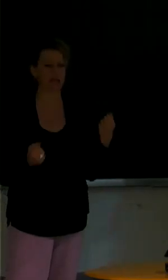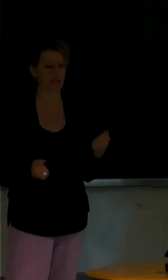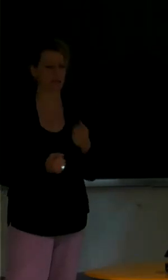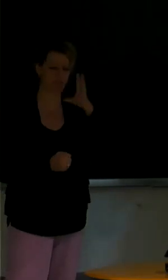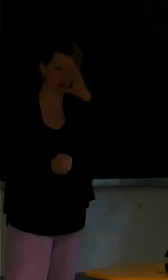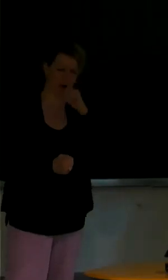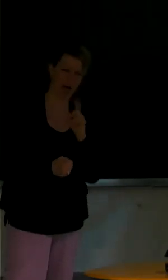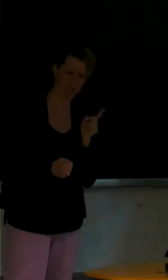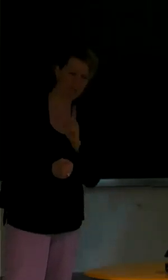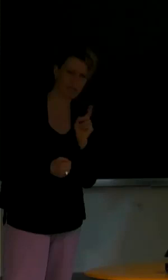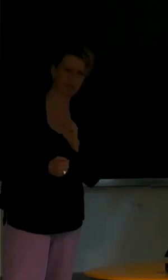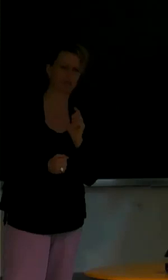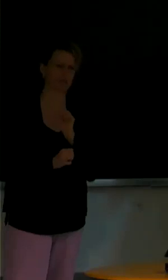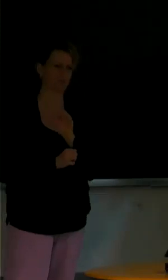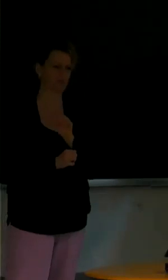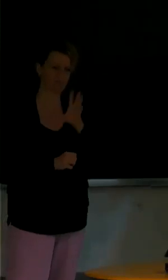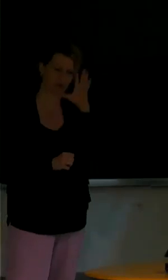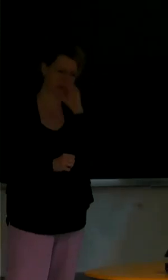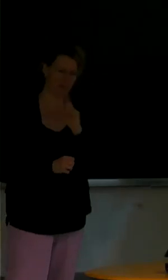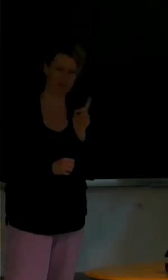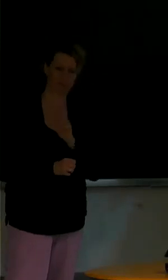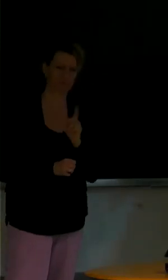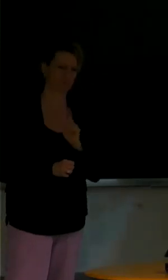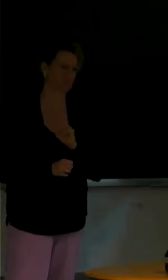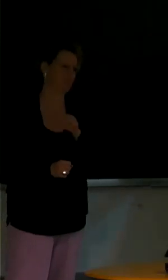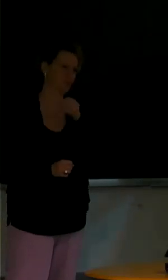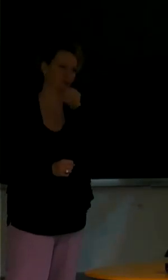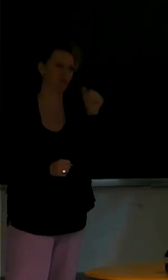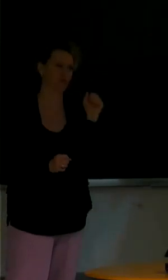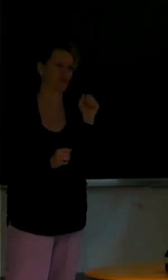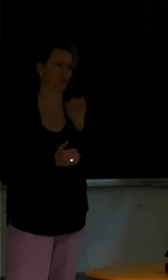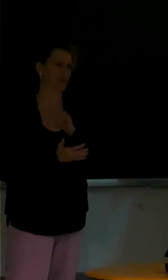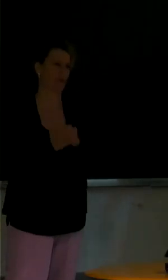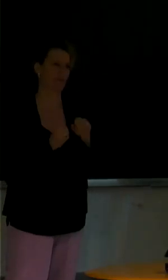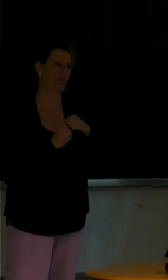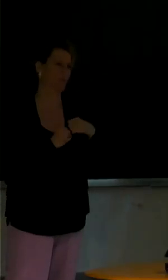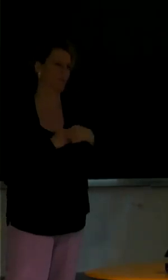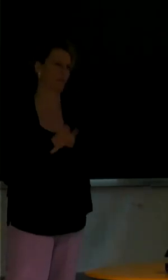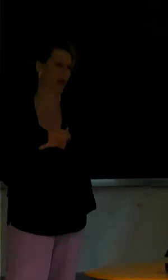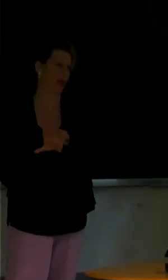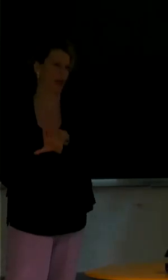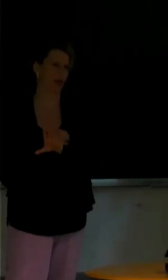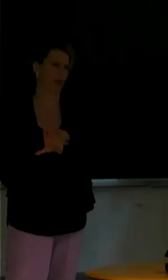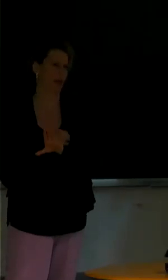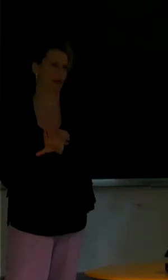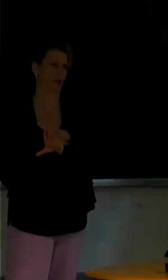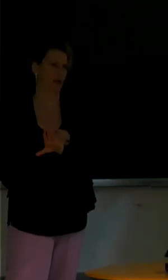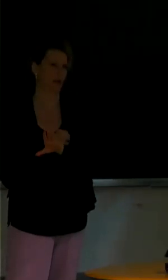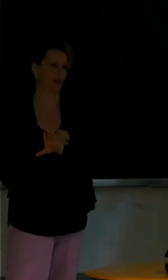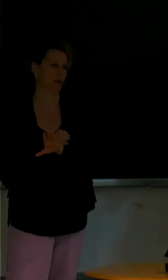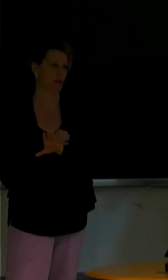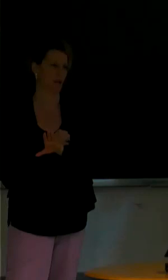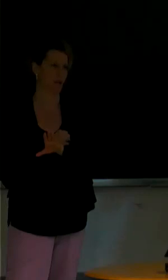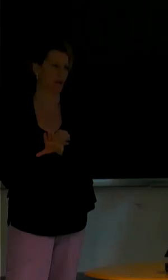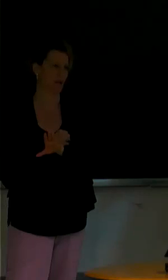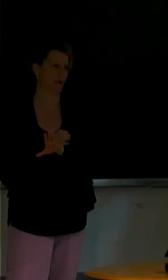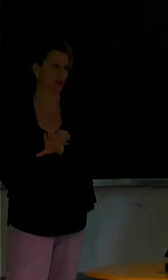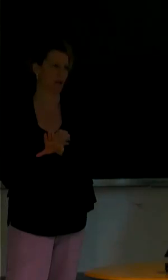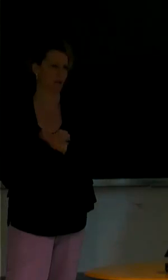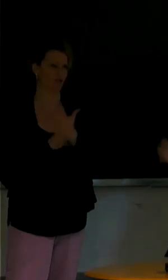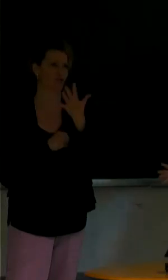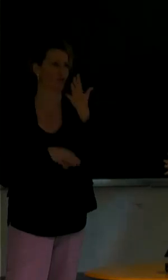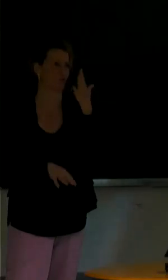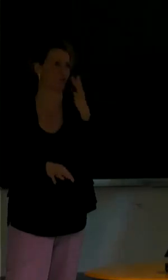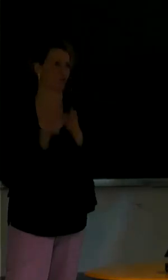spiegazione che non avevo ben compreso, è bastato mandare una mail e io essendo dipartimento in quel momento bastava mandare una mail, 5